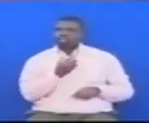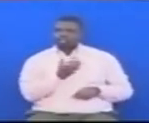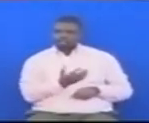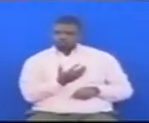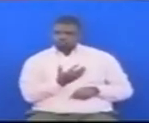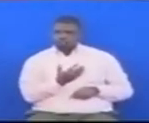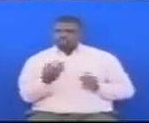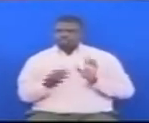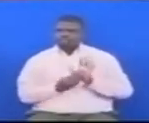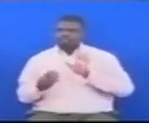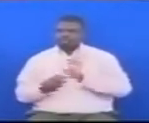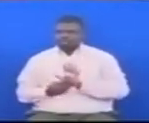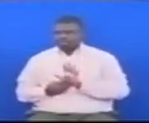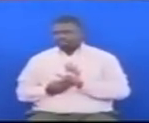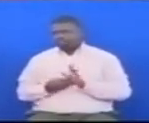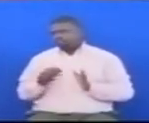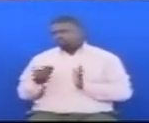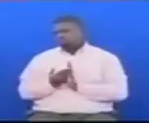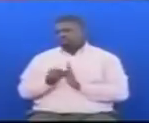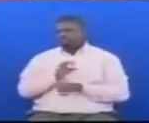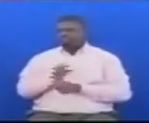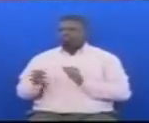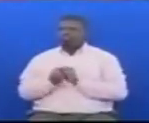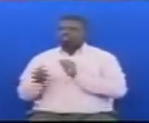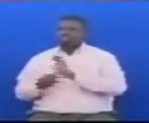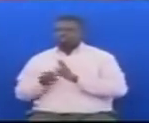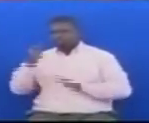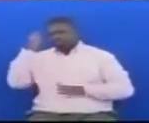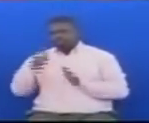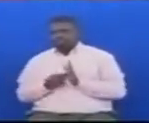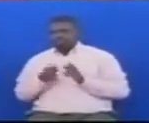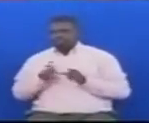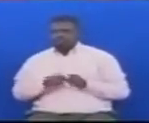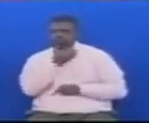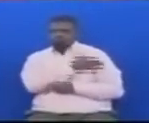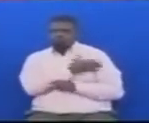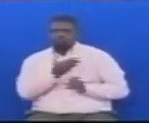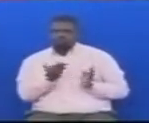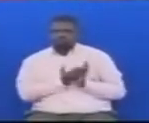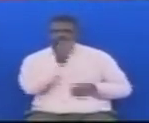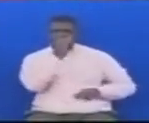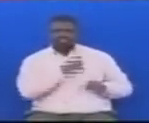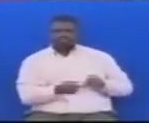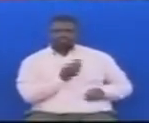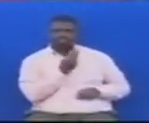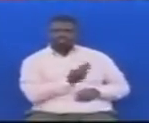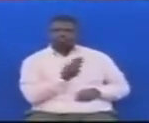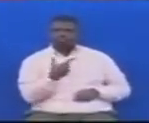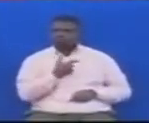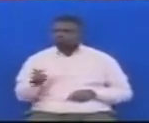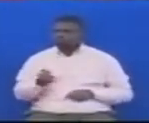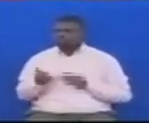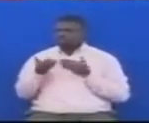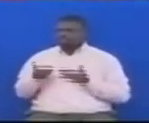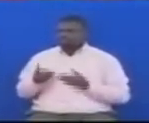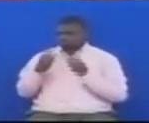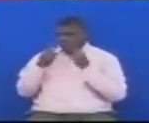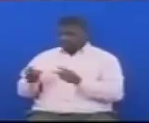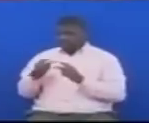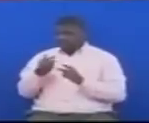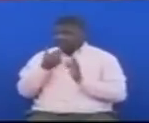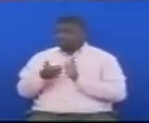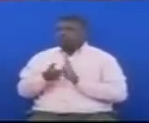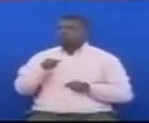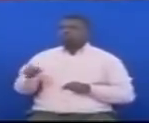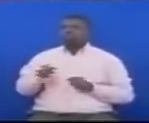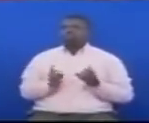shule 17174, maana yake wamehudumia shule asilimia 3 tu. Sasa ukiangalia kama hapo,